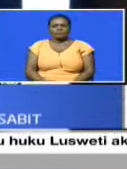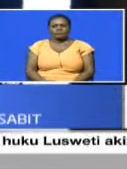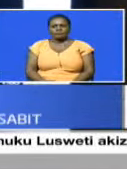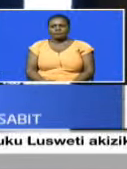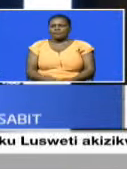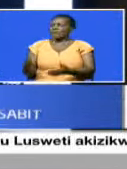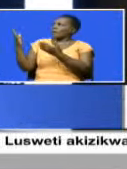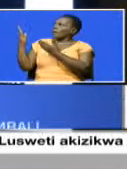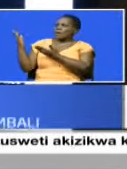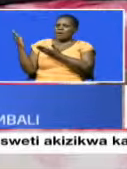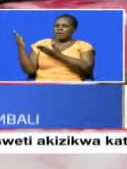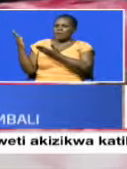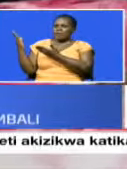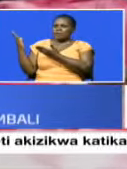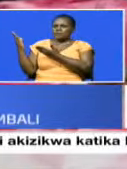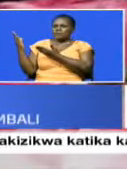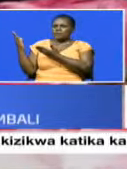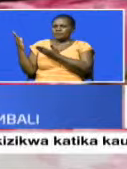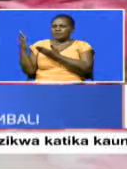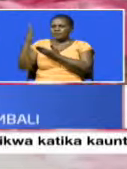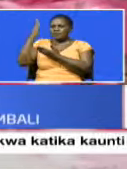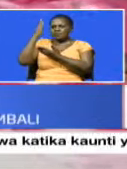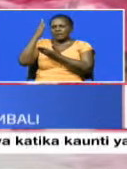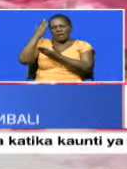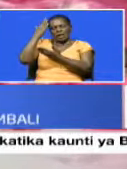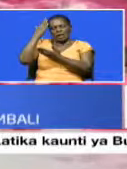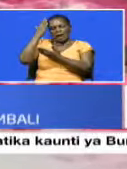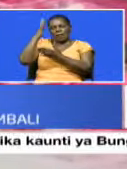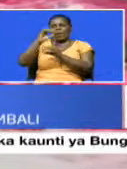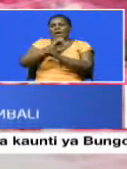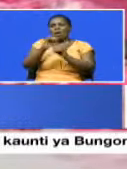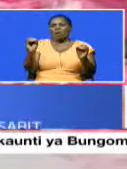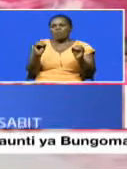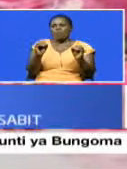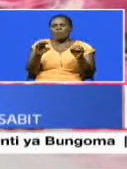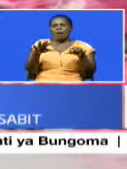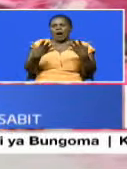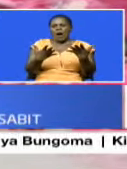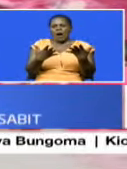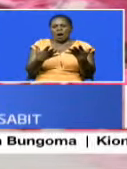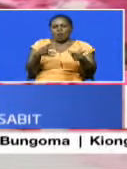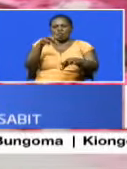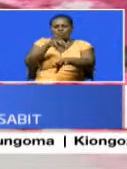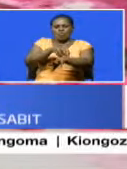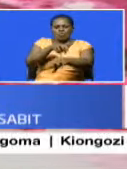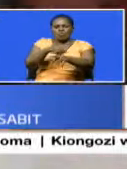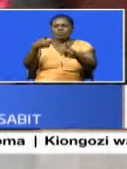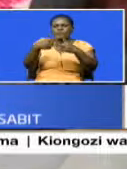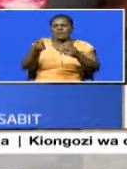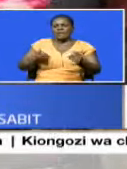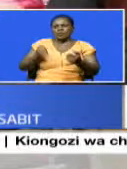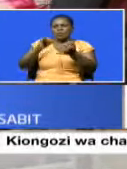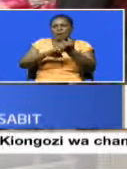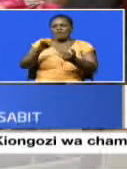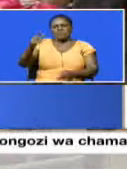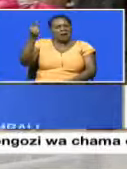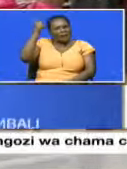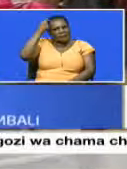Hata mumewe Wako Jarso hana ufahamu wote kuhusu chimbuko la jeraha hilo kwenye ubongo wa mkewe.